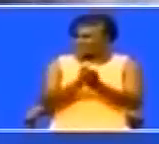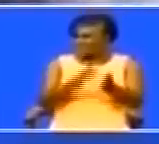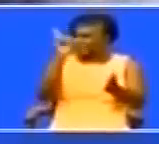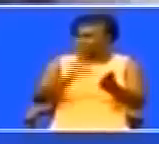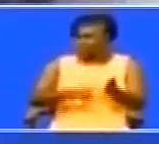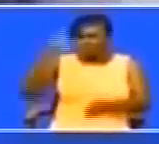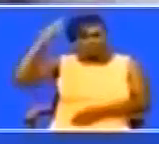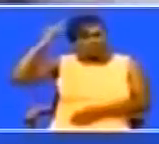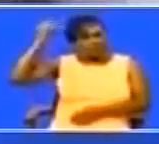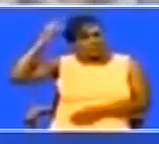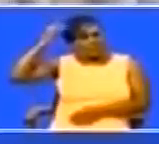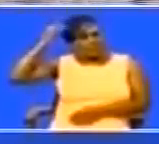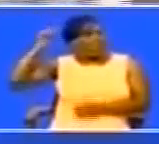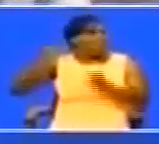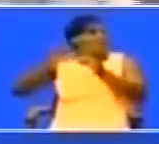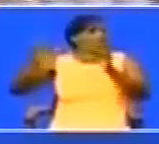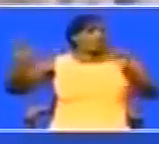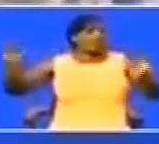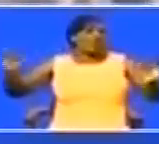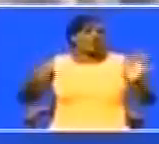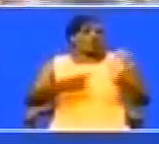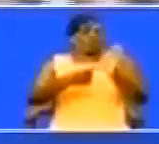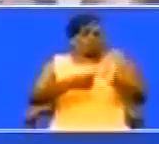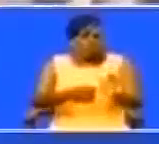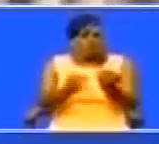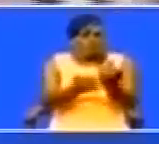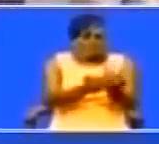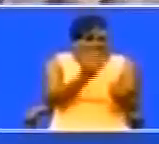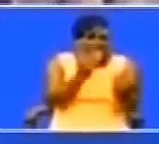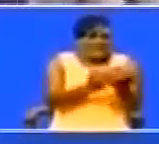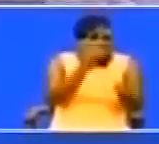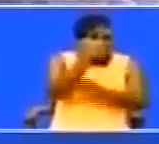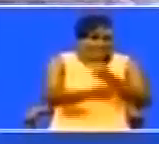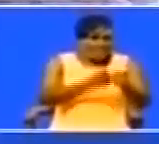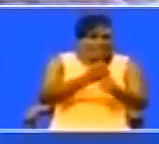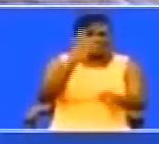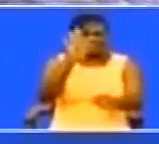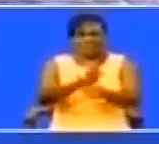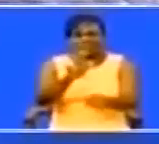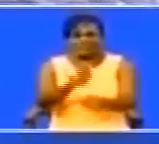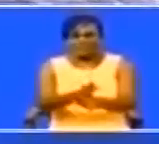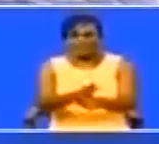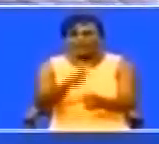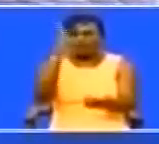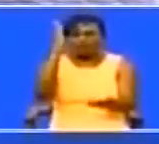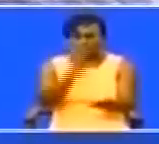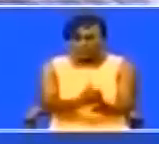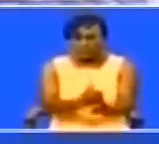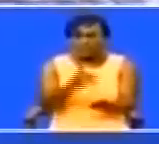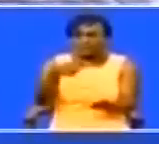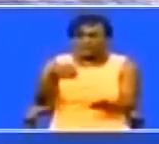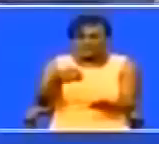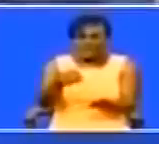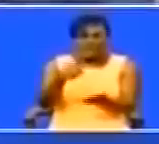ni nywele zake. Urefu wake unaashiria utunzaji wa miaka mingi, jambo nalolidhibitisha Daudi, kwani